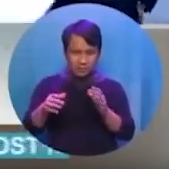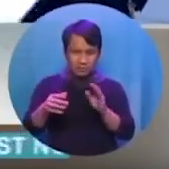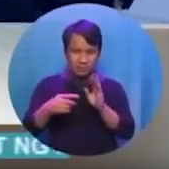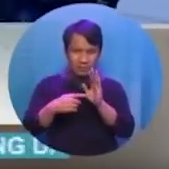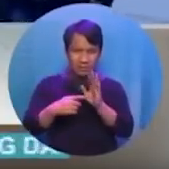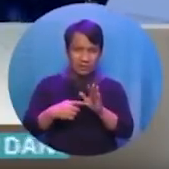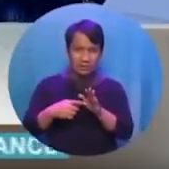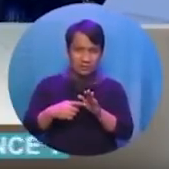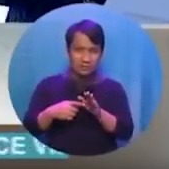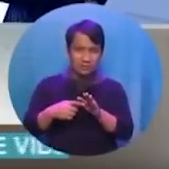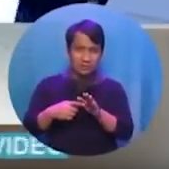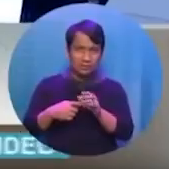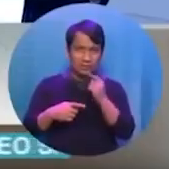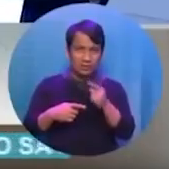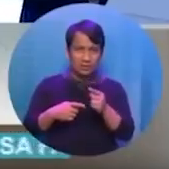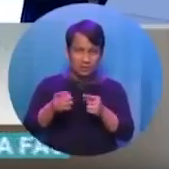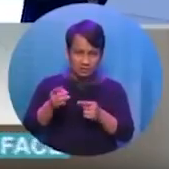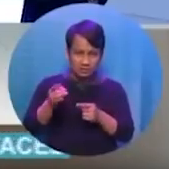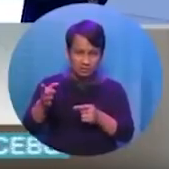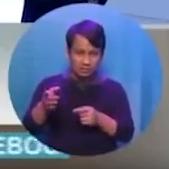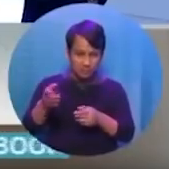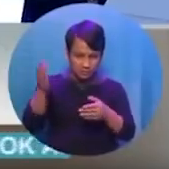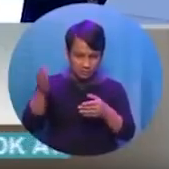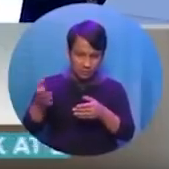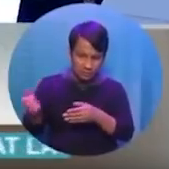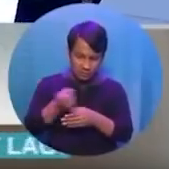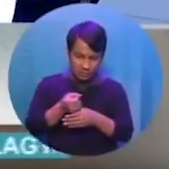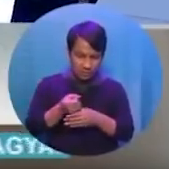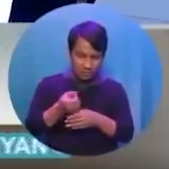dyan, pwedeng pitikin kahit nino? Katayin?